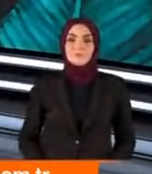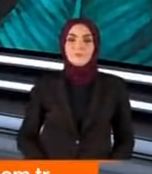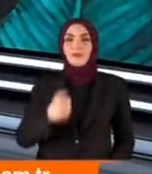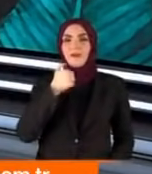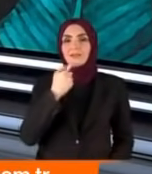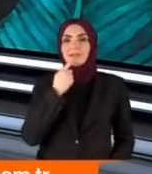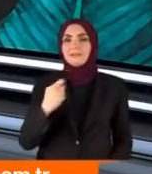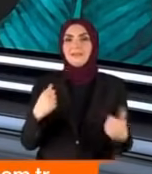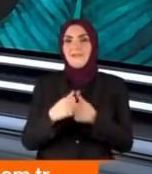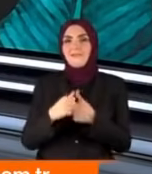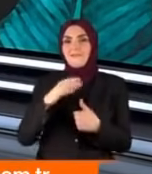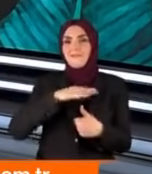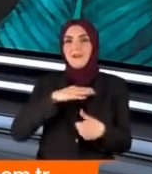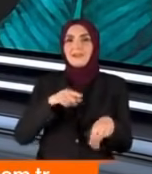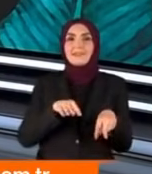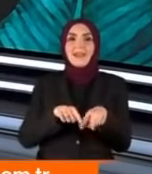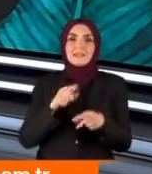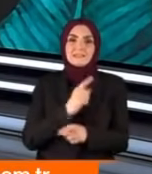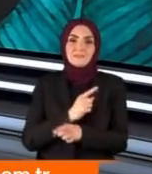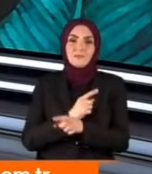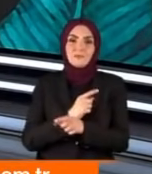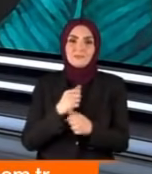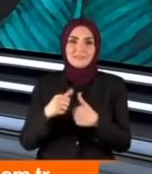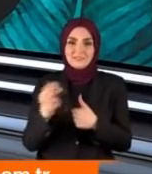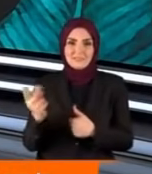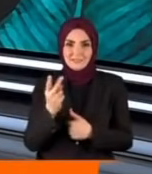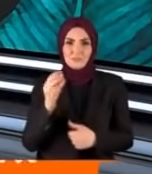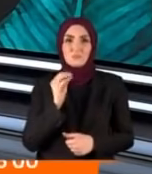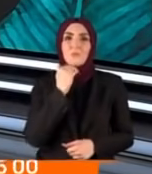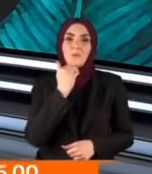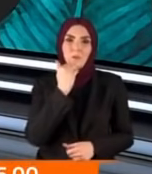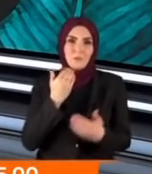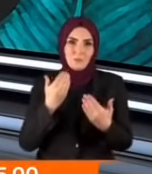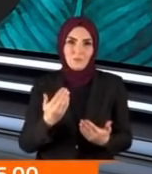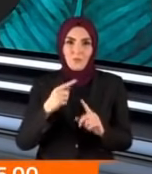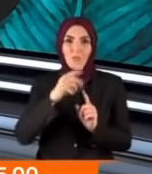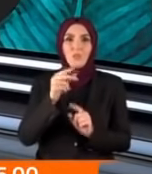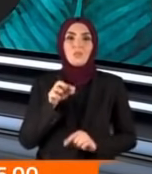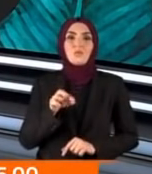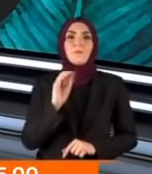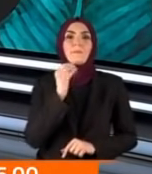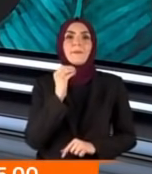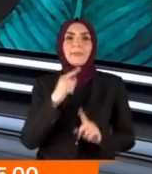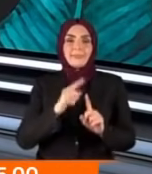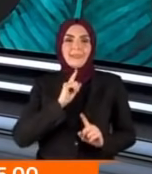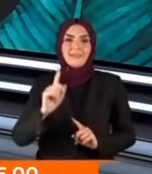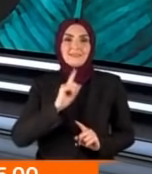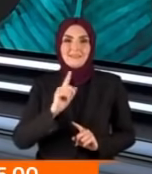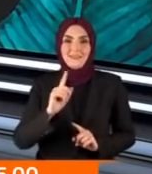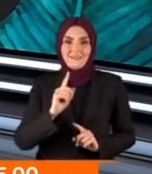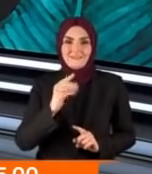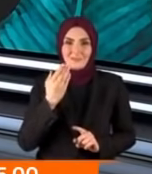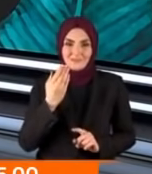6 yıllık evli Nergis çiftinin çocukları olmuyordu. Tüp bebek tedavisi gören Ebru Nergis ikiz bebek beklediğini